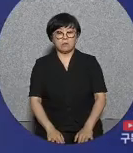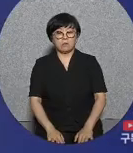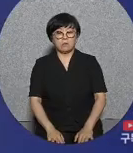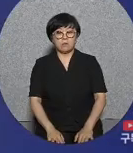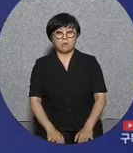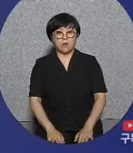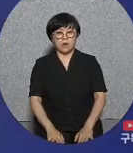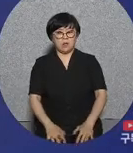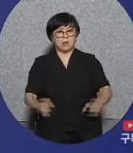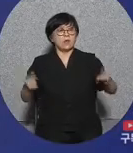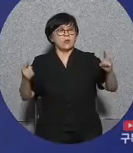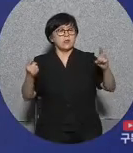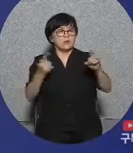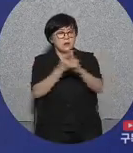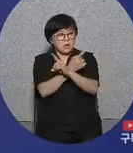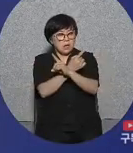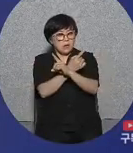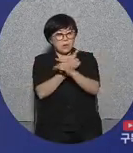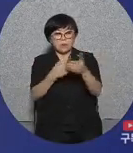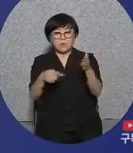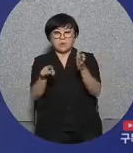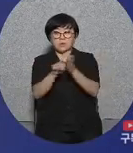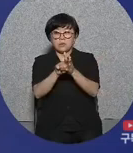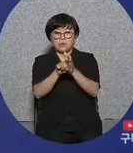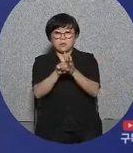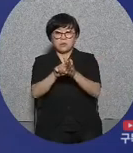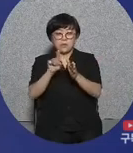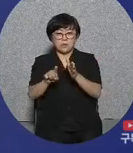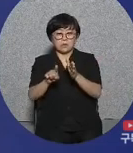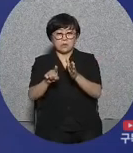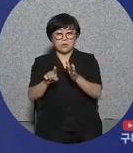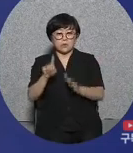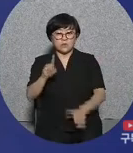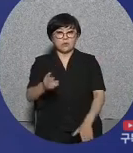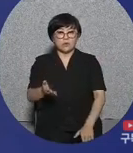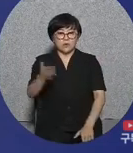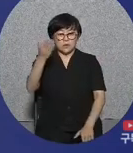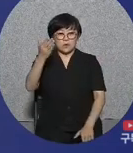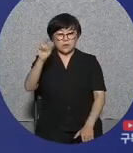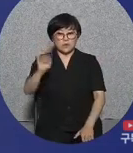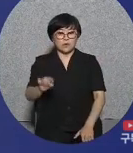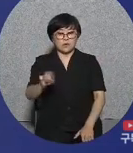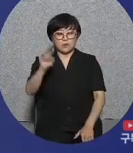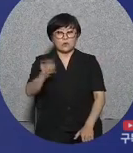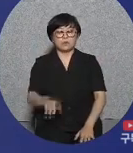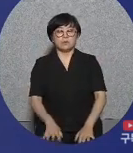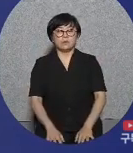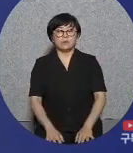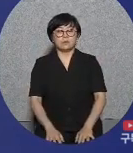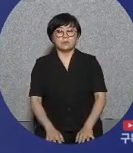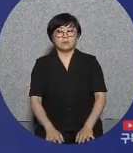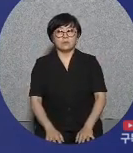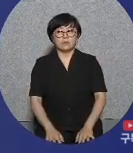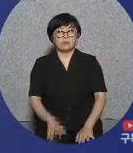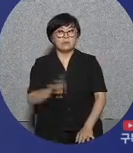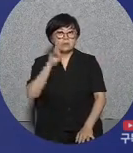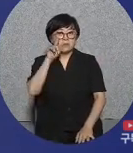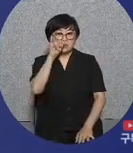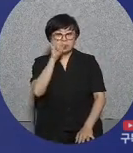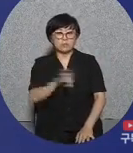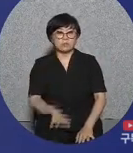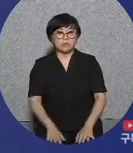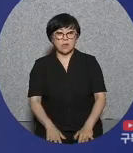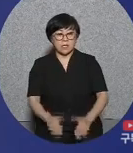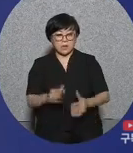대전 안을 위기에는 이미연 함대 페이지가 넘어가서 아 * 유튜브 으 4 위